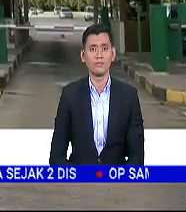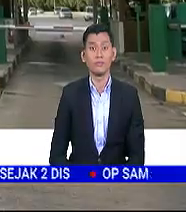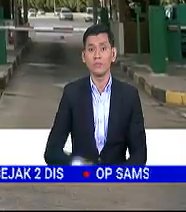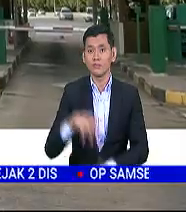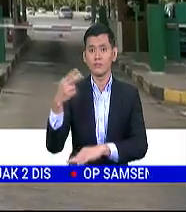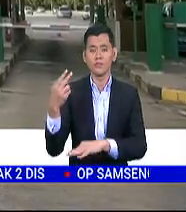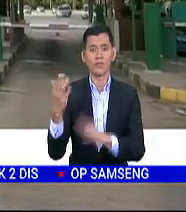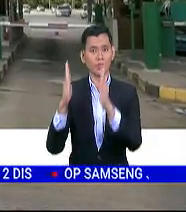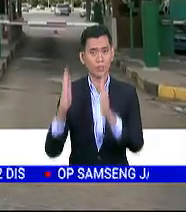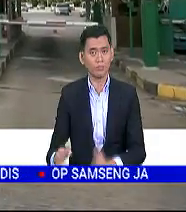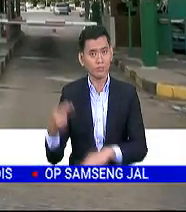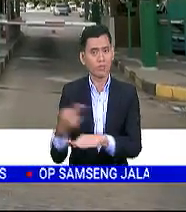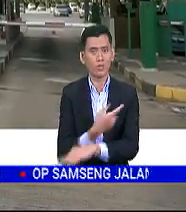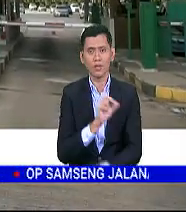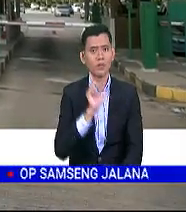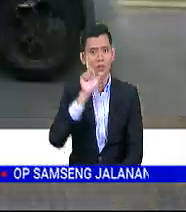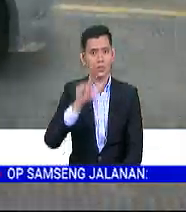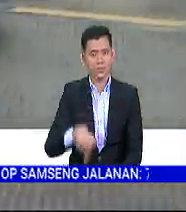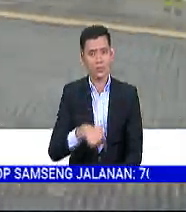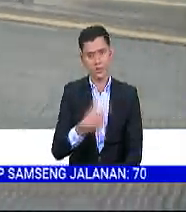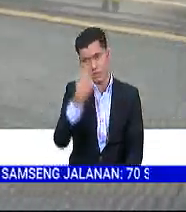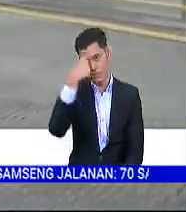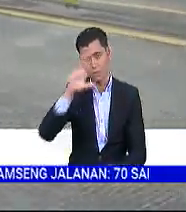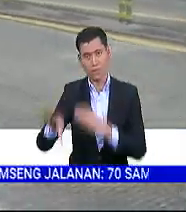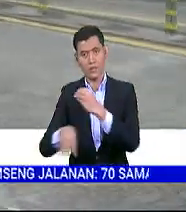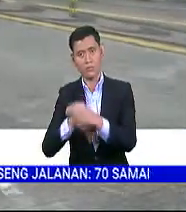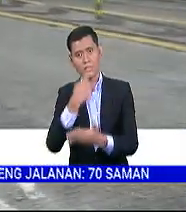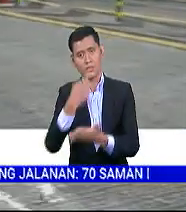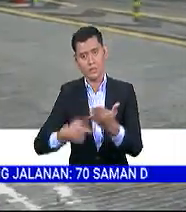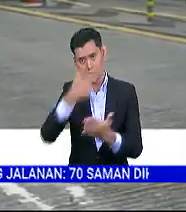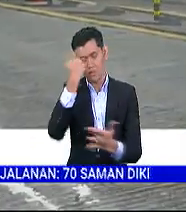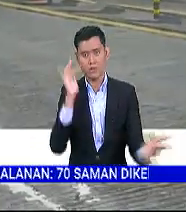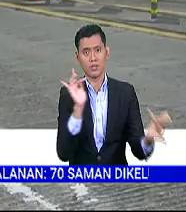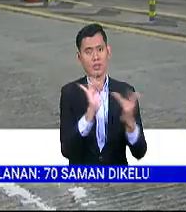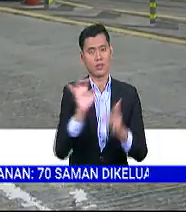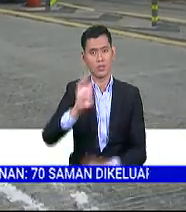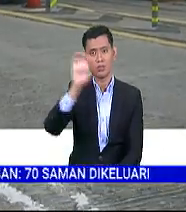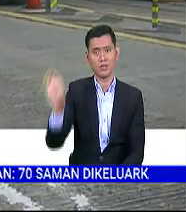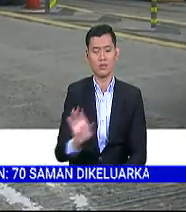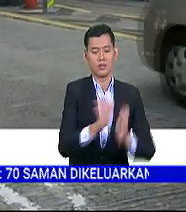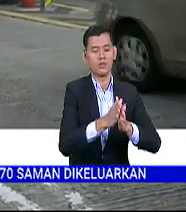Pengguna juga tidak perlu lagi ke kaunter tambah nilai kerana ia dihubungkan dengan Touch and Go e-wallet.